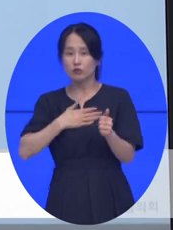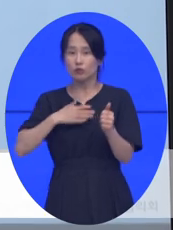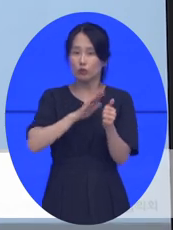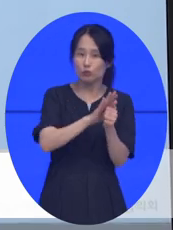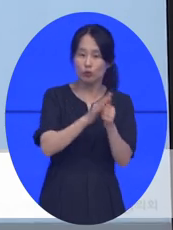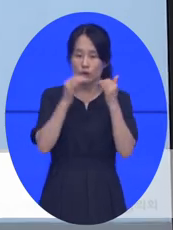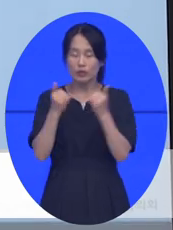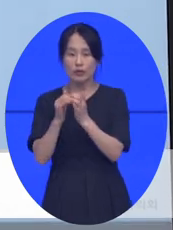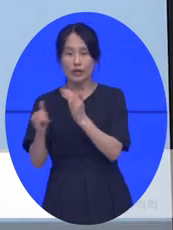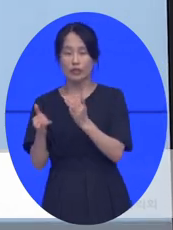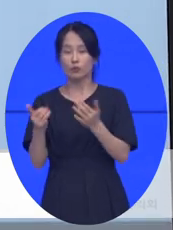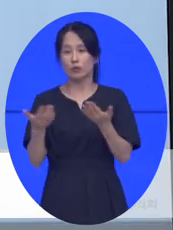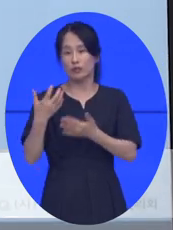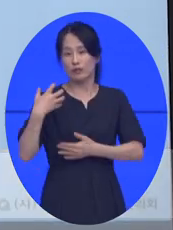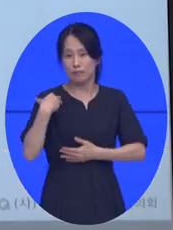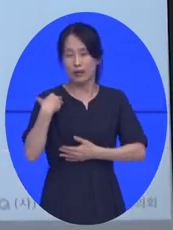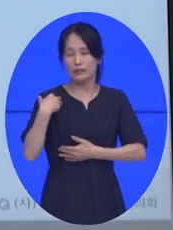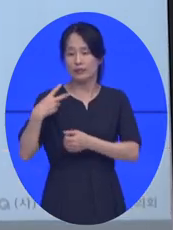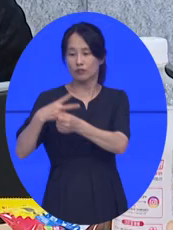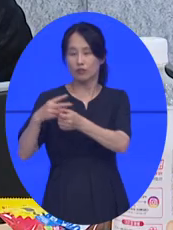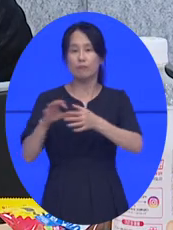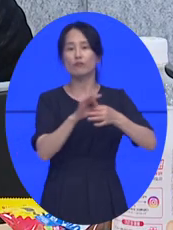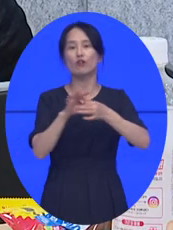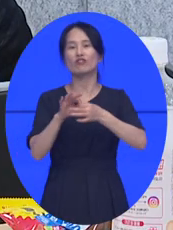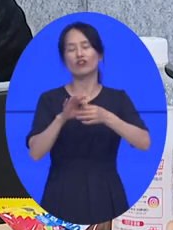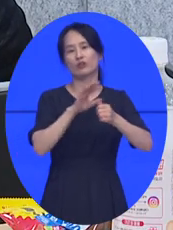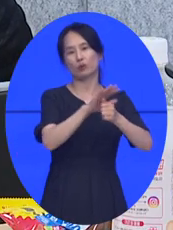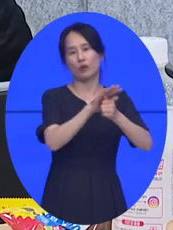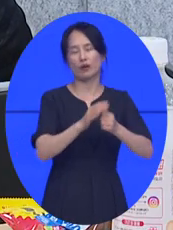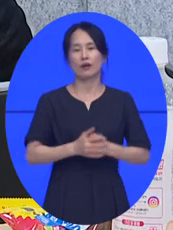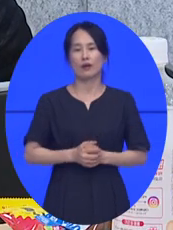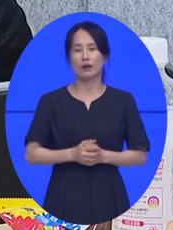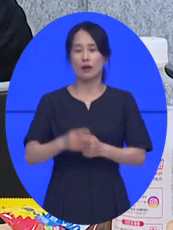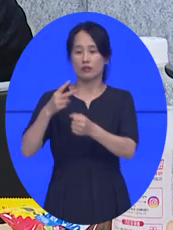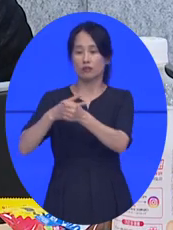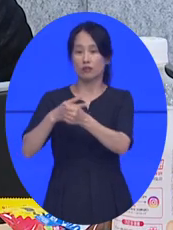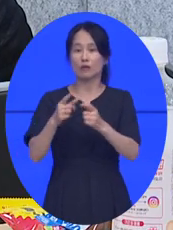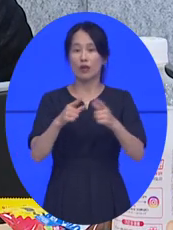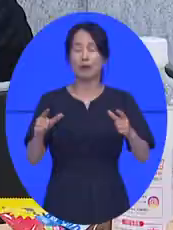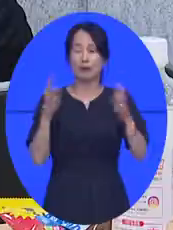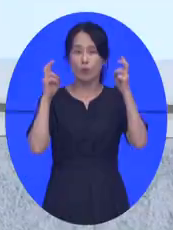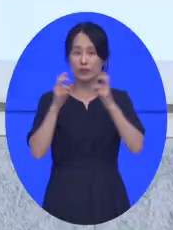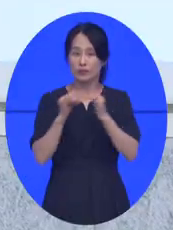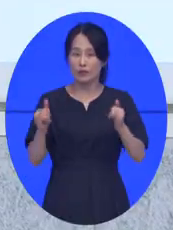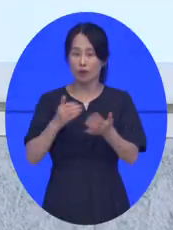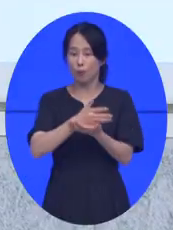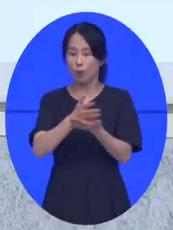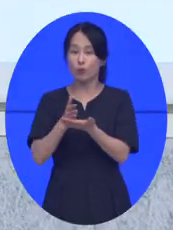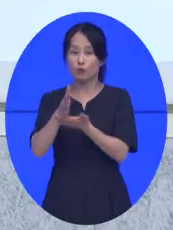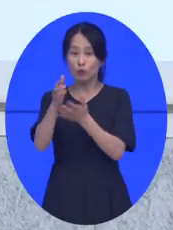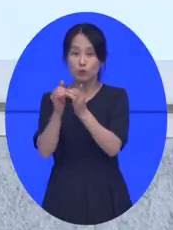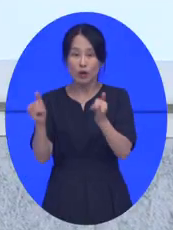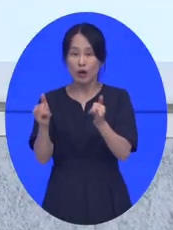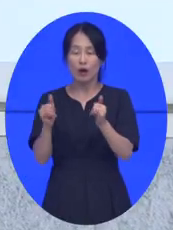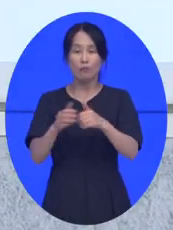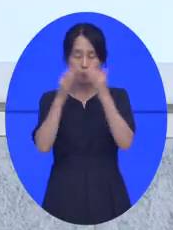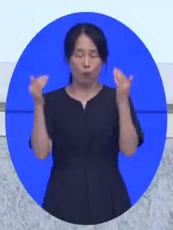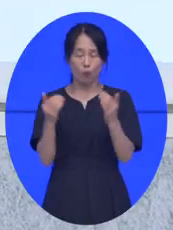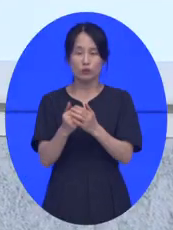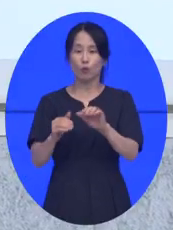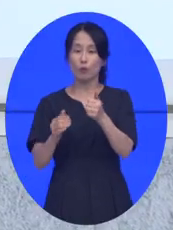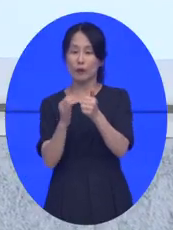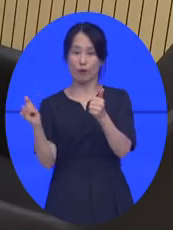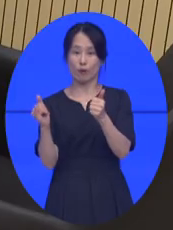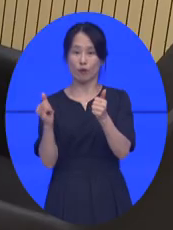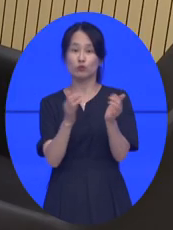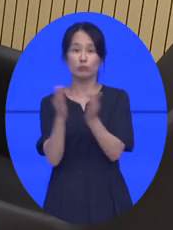정서적 지지자나 사회적 가족의 역할을 할 멘토를 연결해 줍니다. 멘토는 일반 직장인부터 분야별 전문가까지 500명의